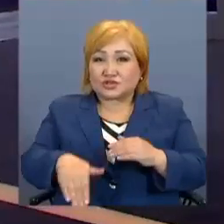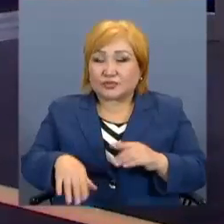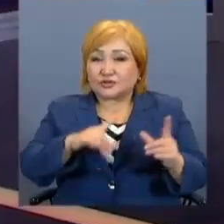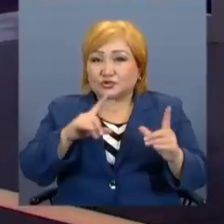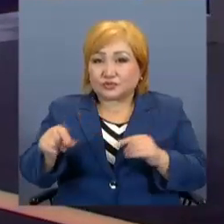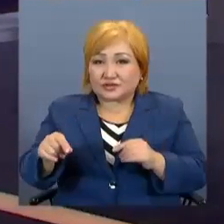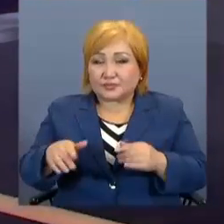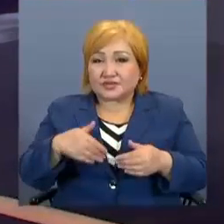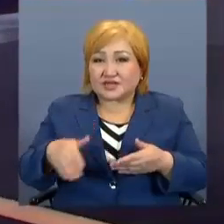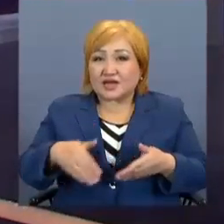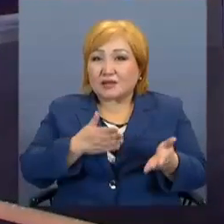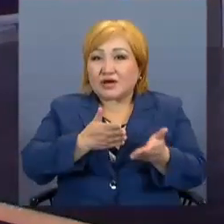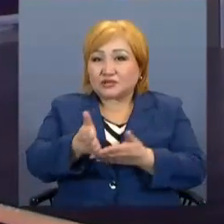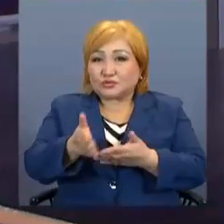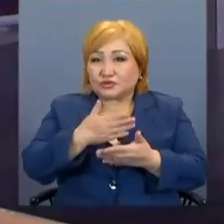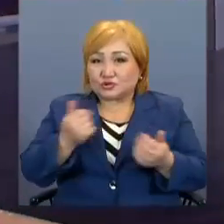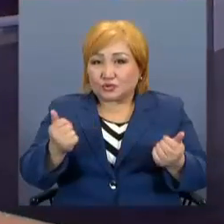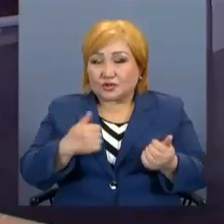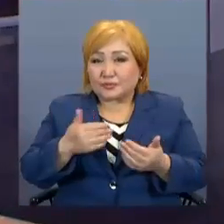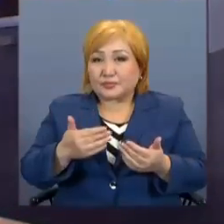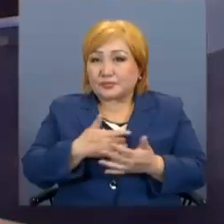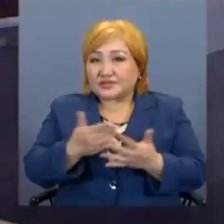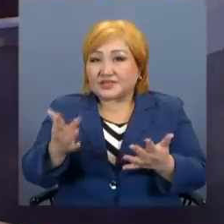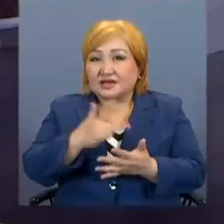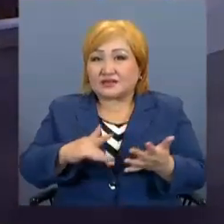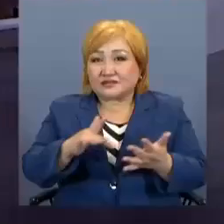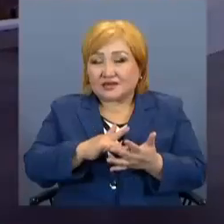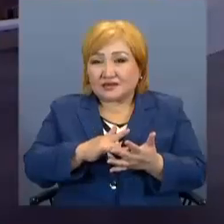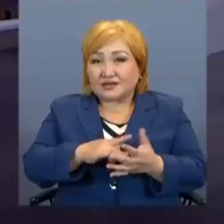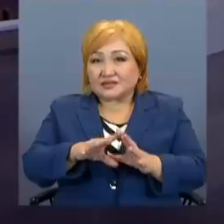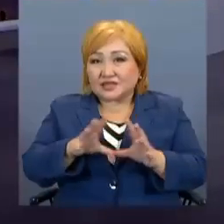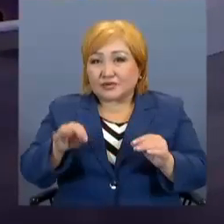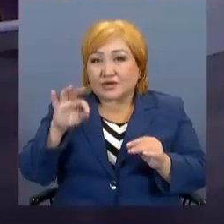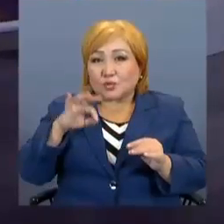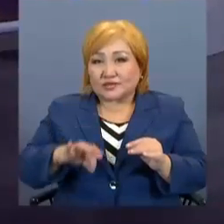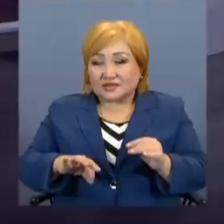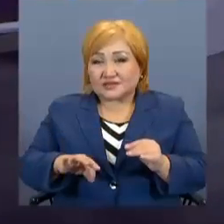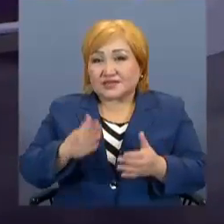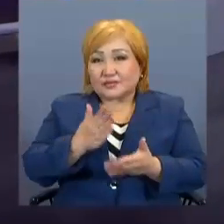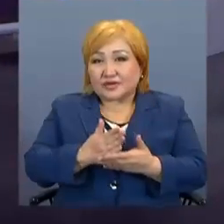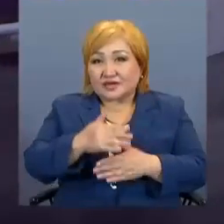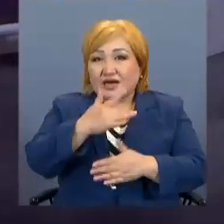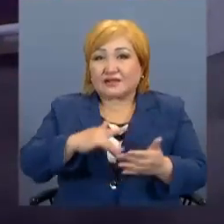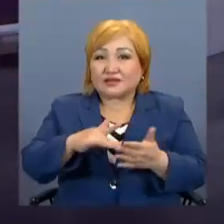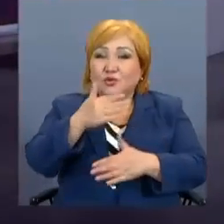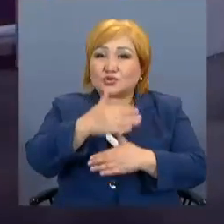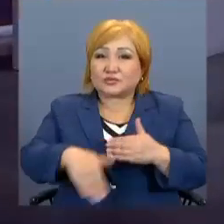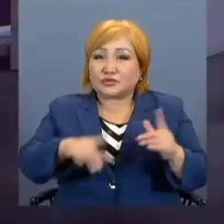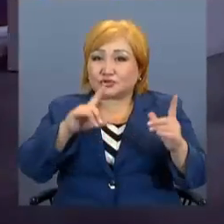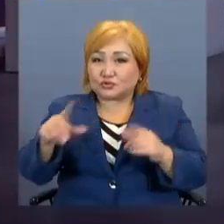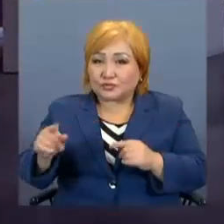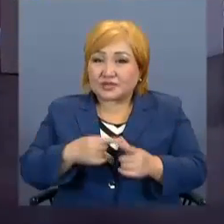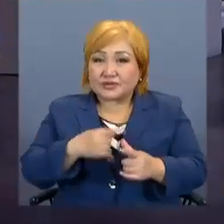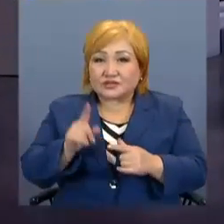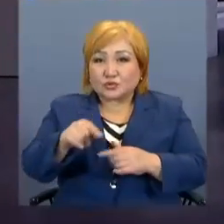маршрутымыз жоқ. Бізде қаланың жалпы қолданыстағы қалаған көшесімен жүріп, болмаса сол көшелерді